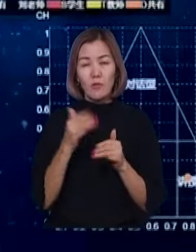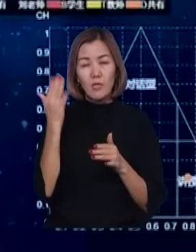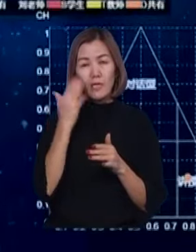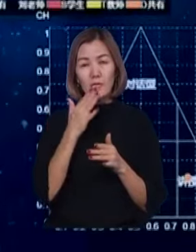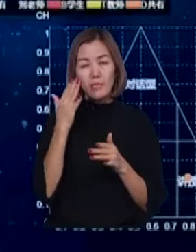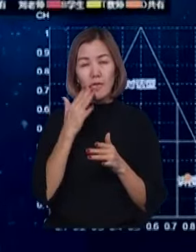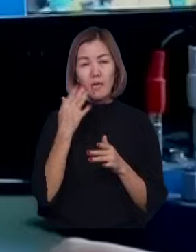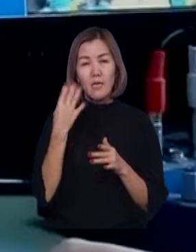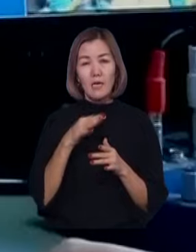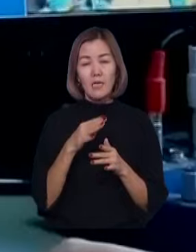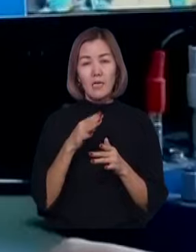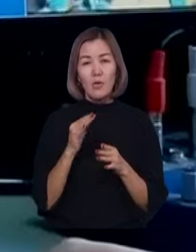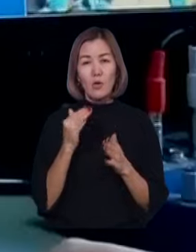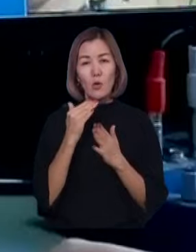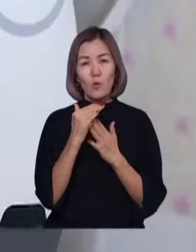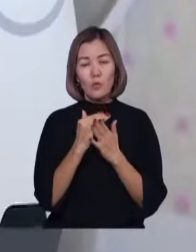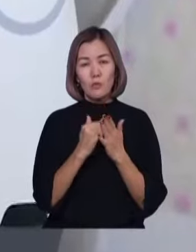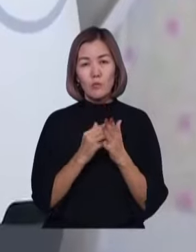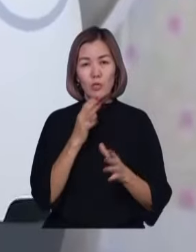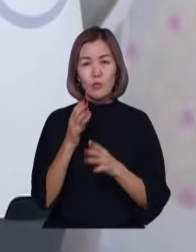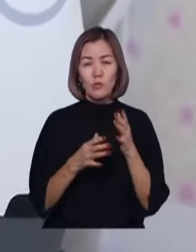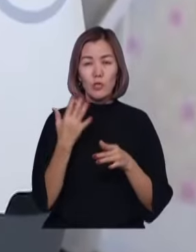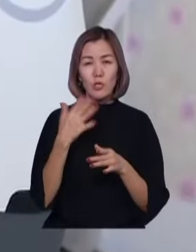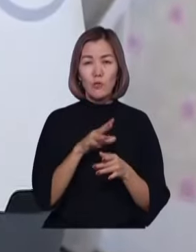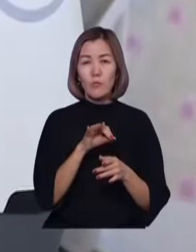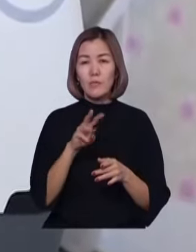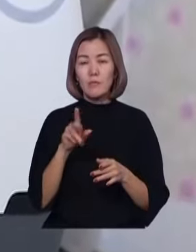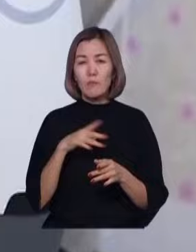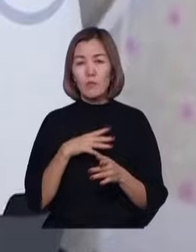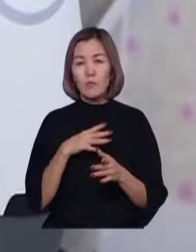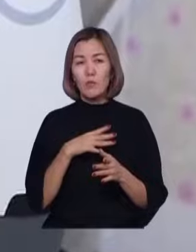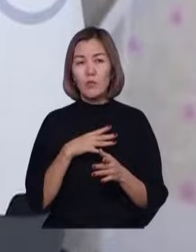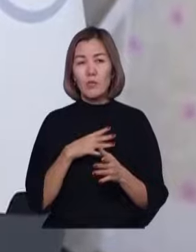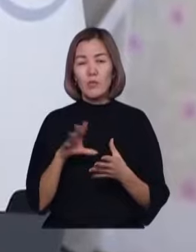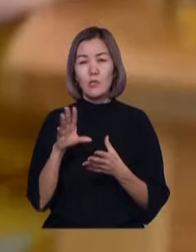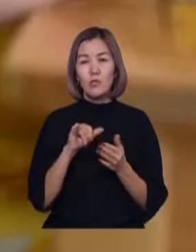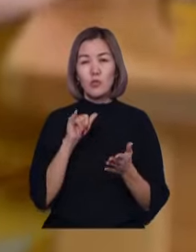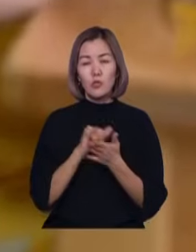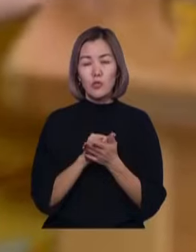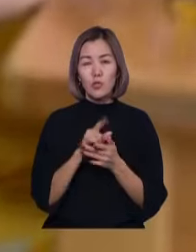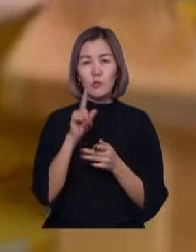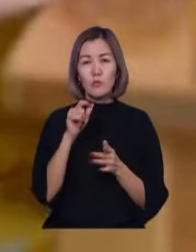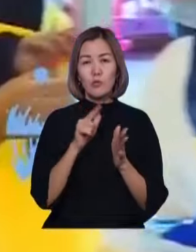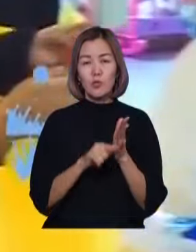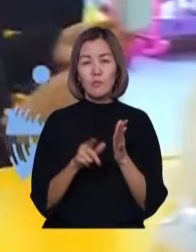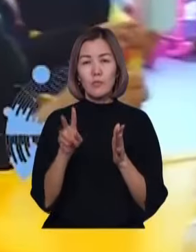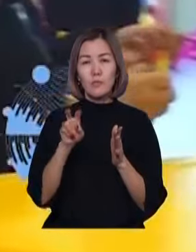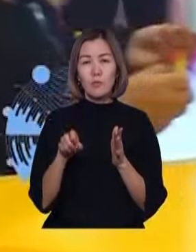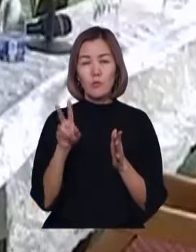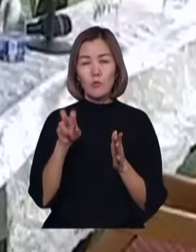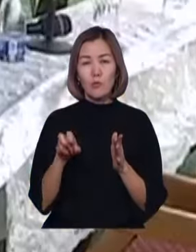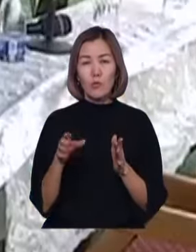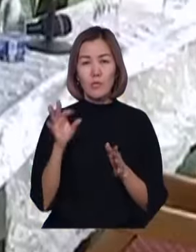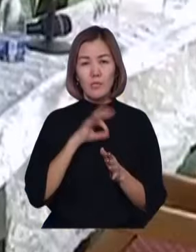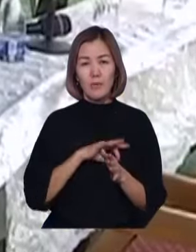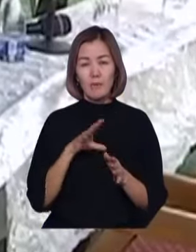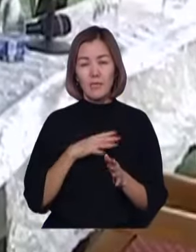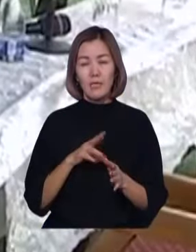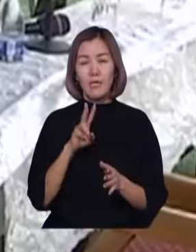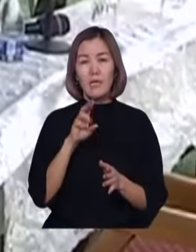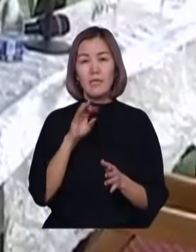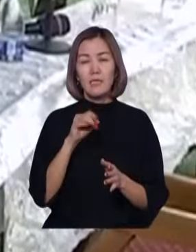арналған 40-тан астам қосымшасы дүние жүзінде 55 миллионнан астам рет жүктеліп, 170 миллион долларға табыс әкелді.